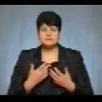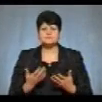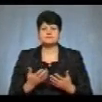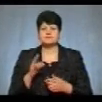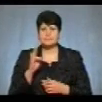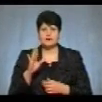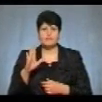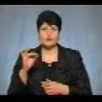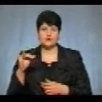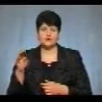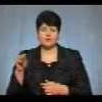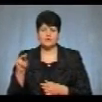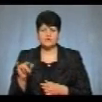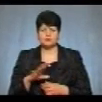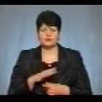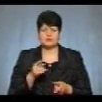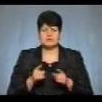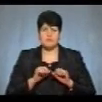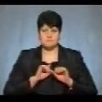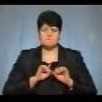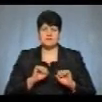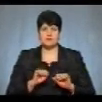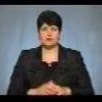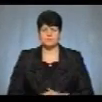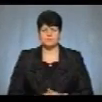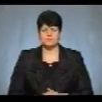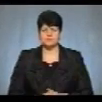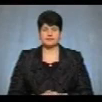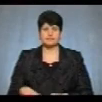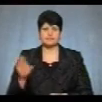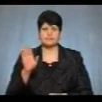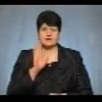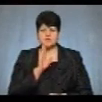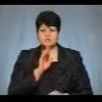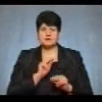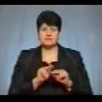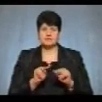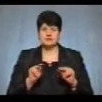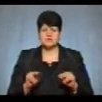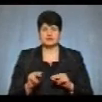був справжнім патріотом. Світлана Приймук викладала у Назарія Войтовича рекламу та